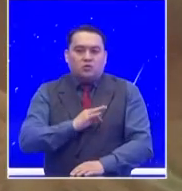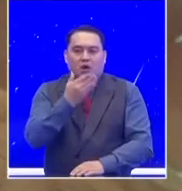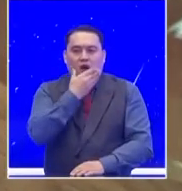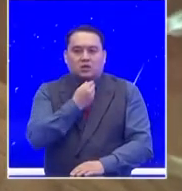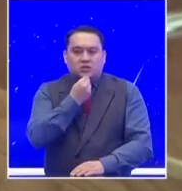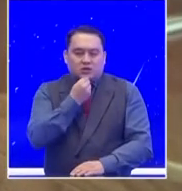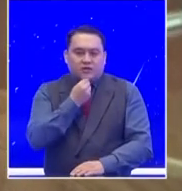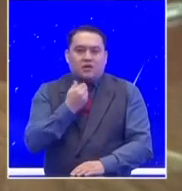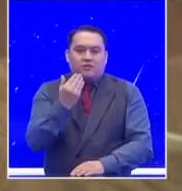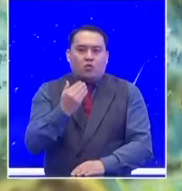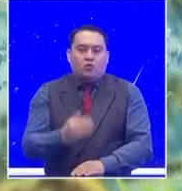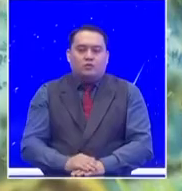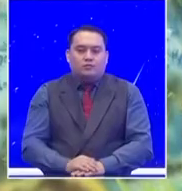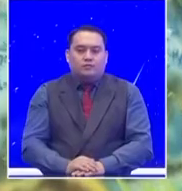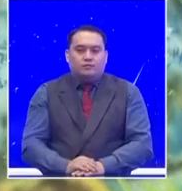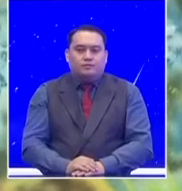эстетическое наслаждение его землякам.